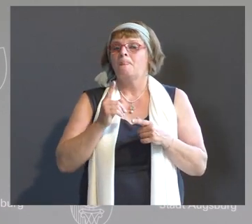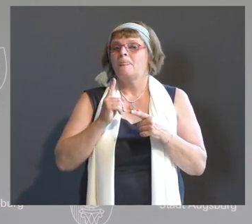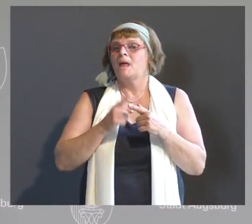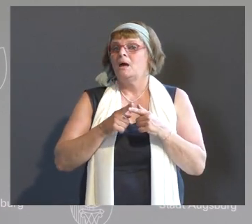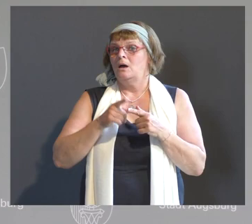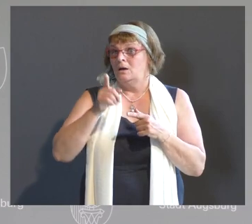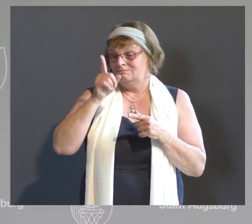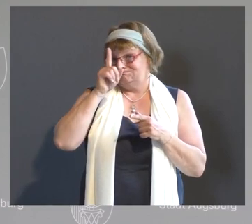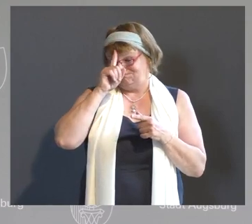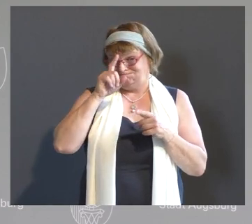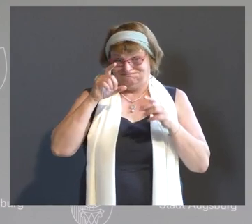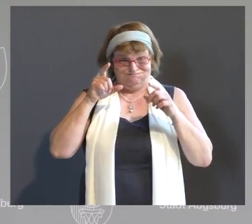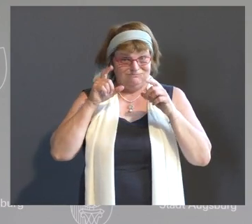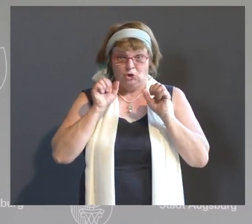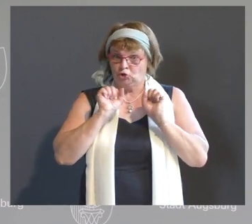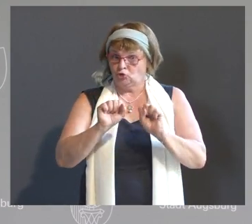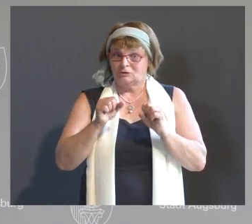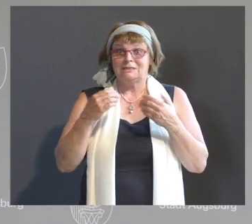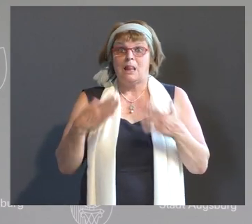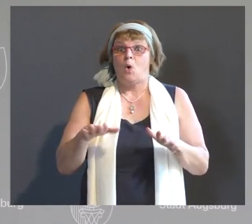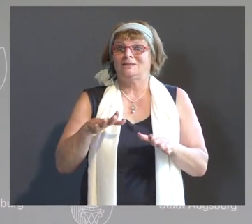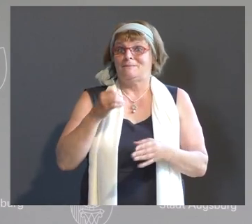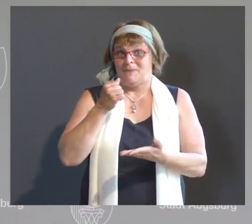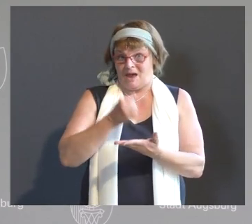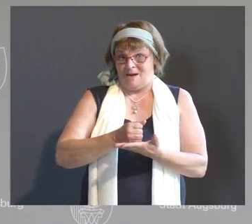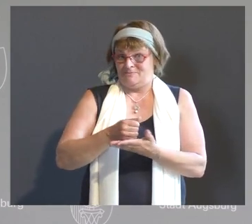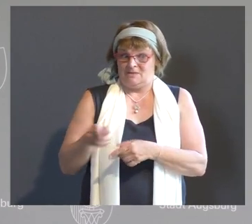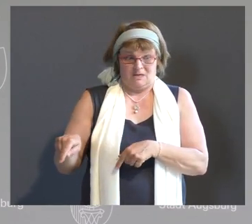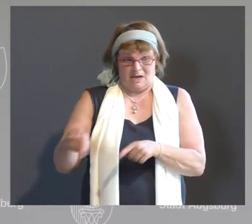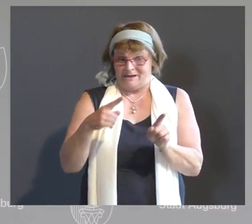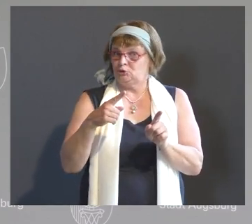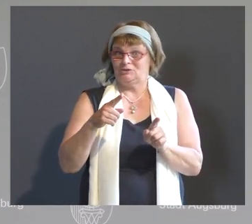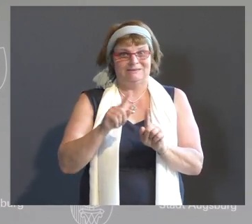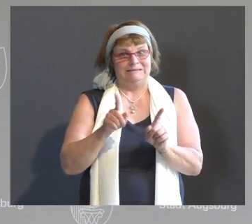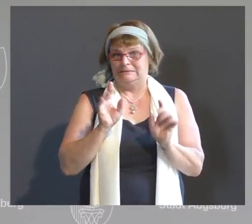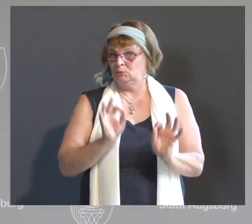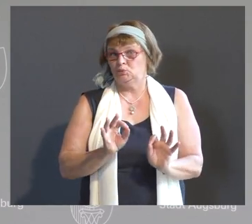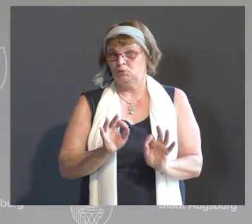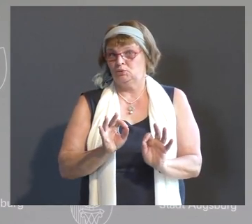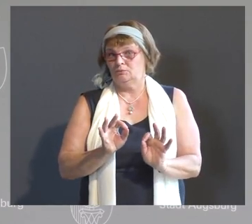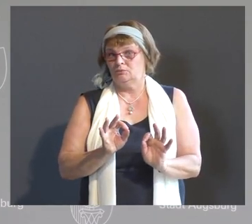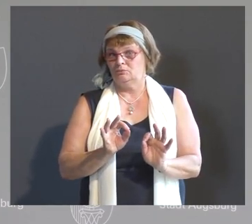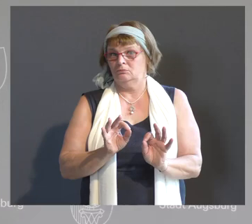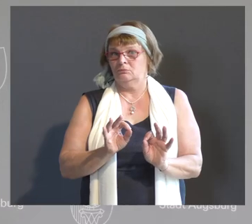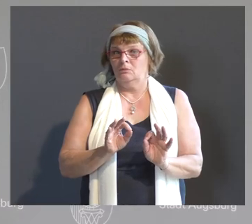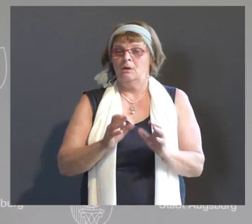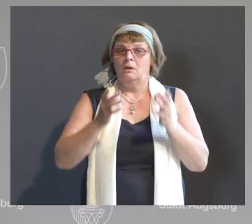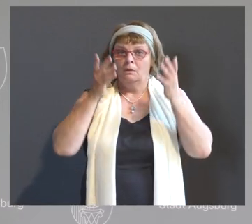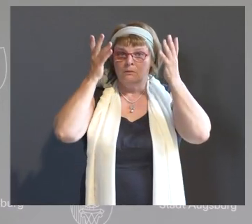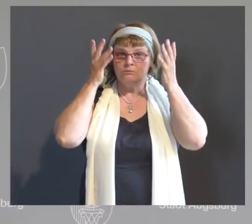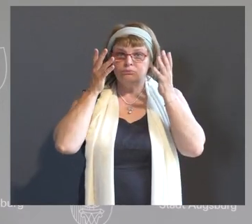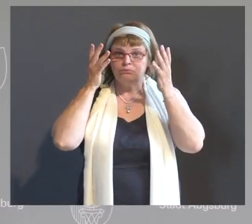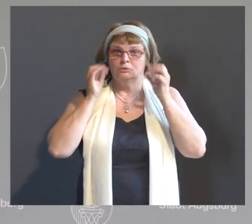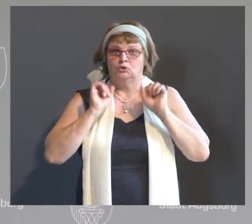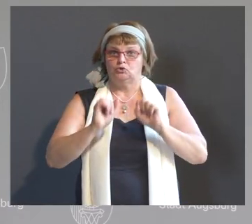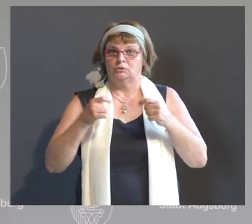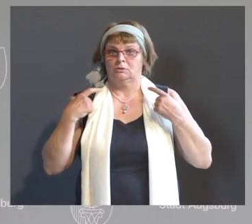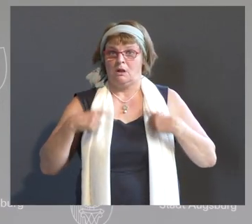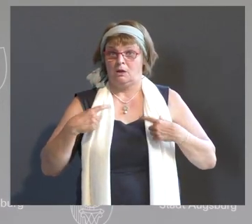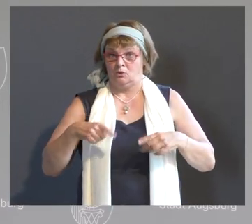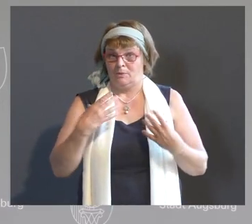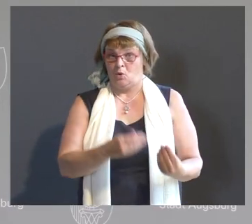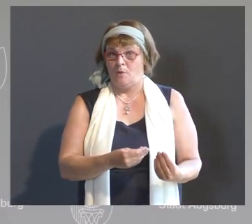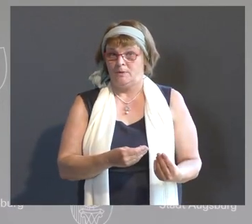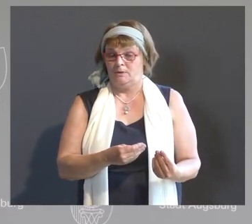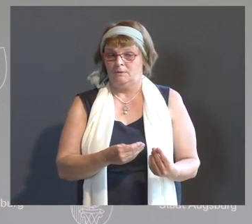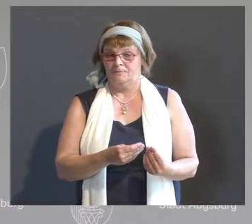also nicht schutzlos irgendwas ausgesetzt ist, geht bis hin zum Helm. Das hat die aber nicht beeindruckt. Wir haben aufgrund dessen festgestellt, dass